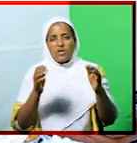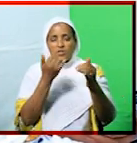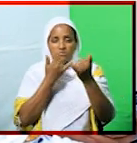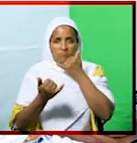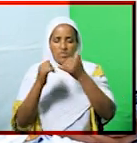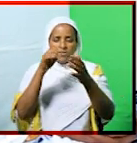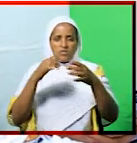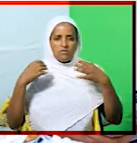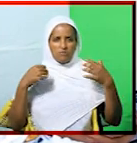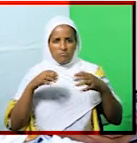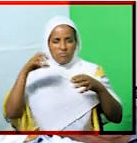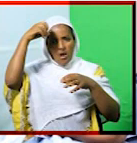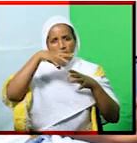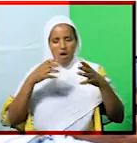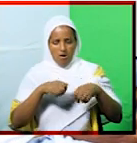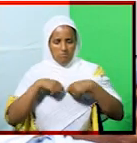ጌታችን መድኃኒታችን ኢየሱስ ክርስቶስ